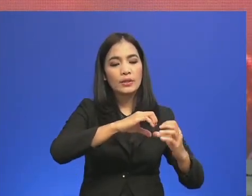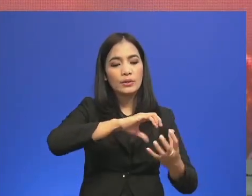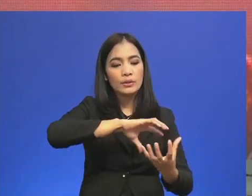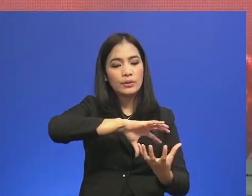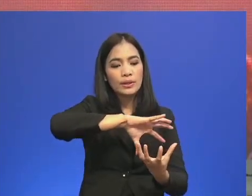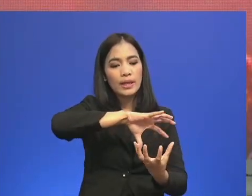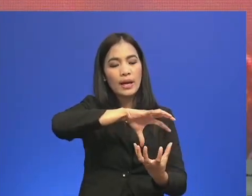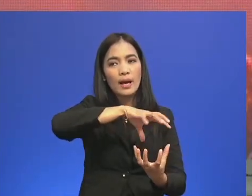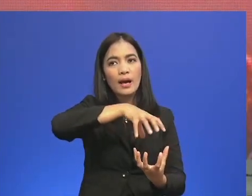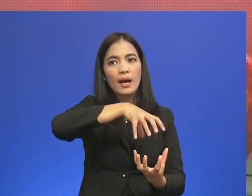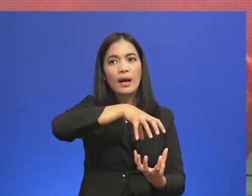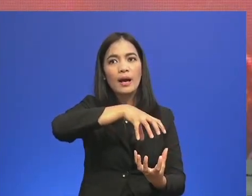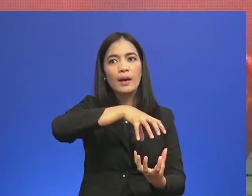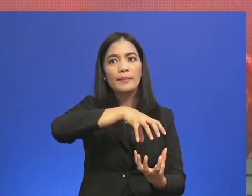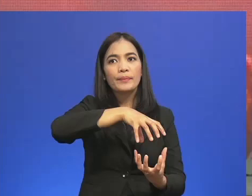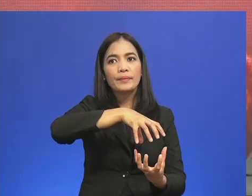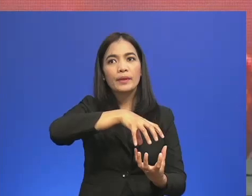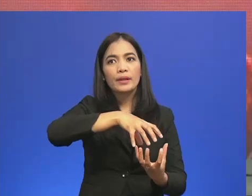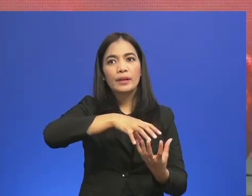percintaan dunia